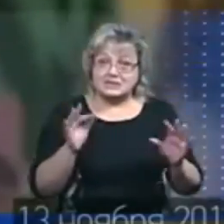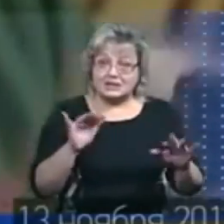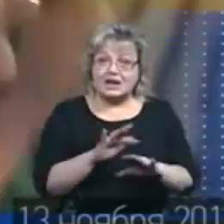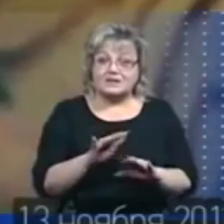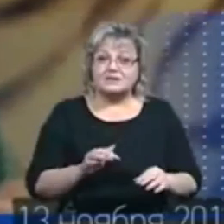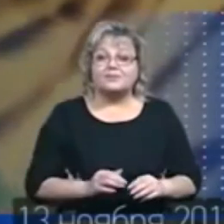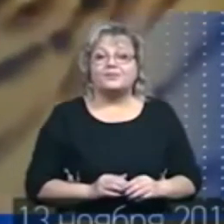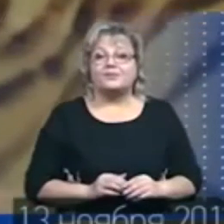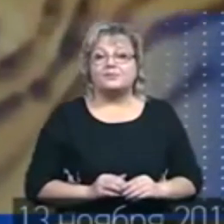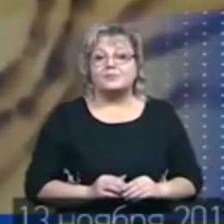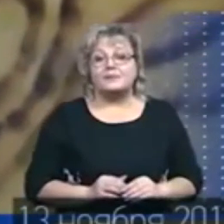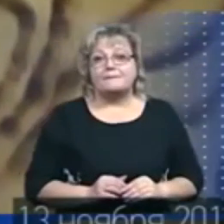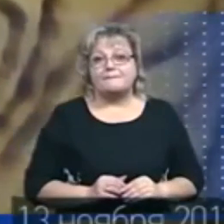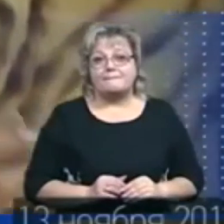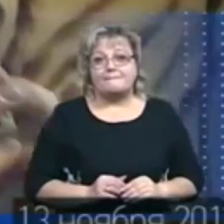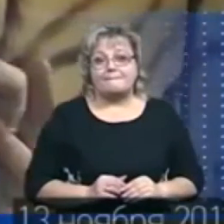С удовольствием.